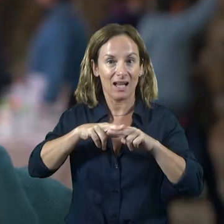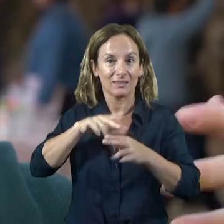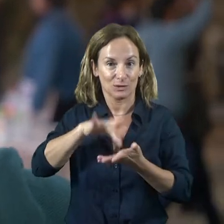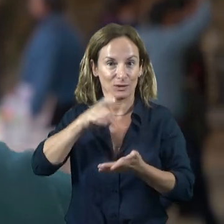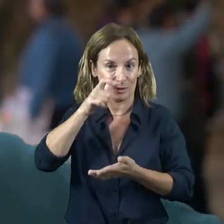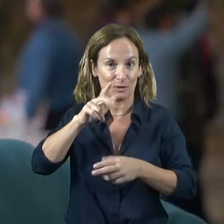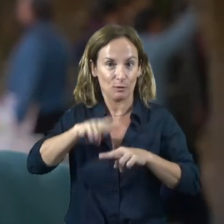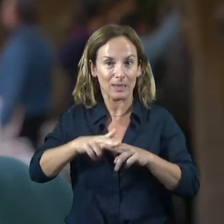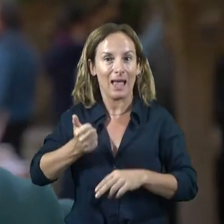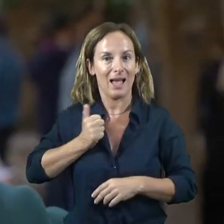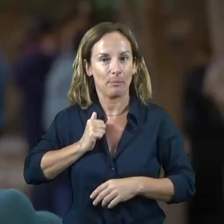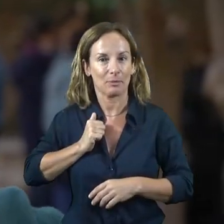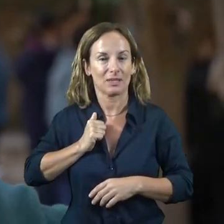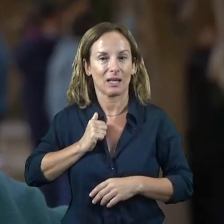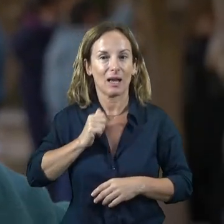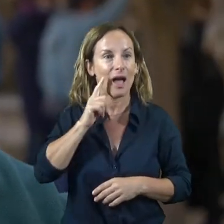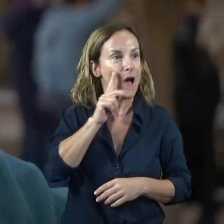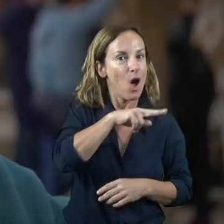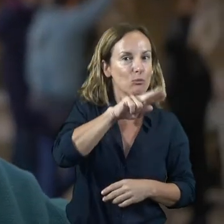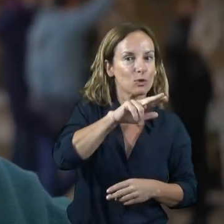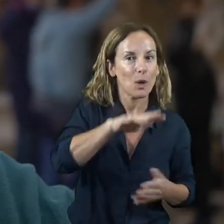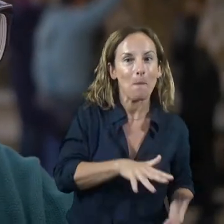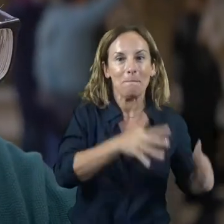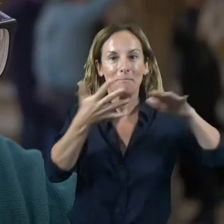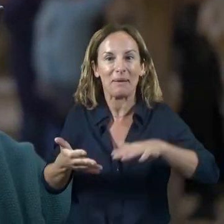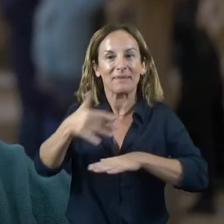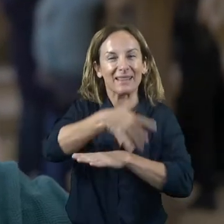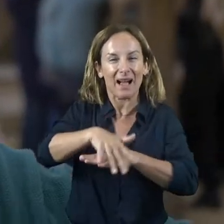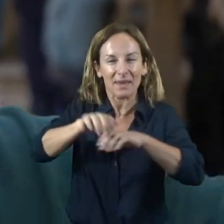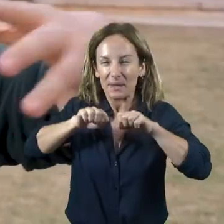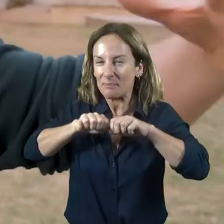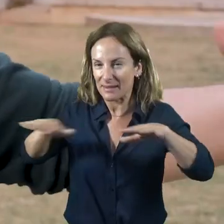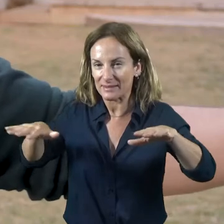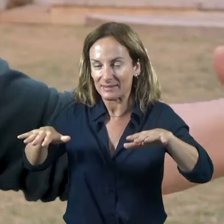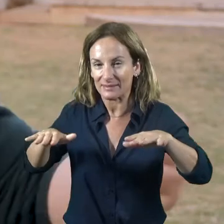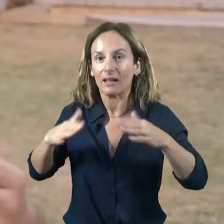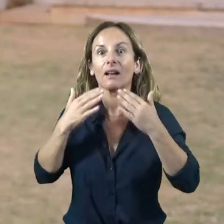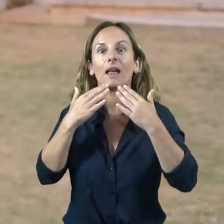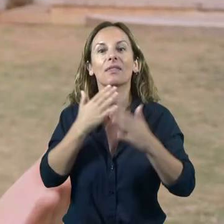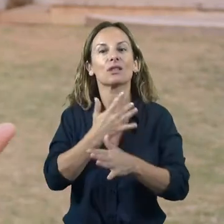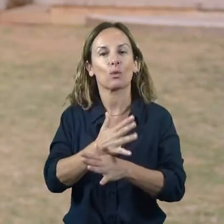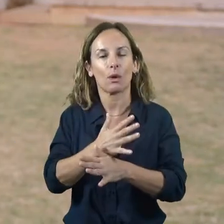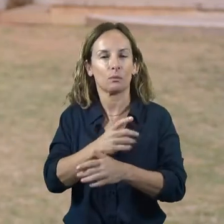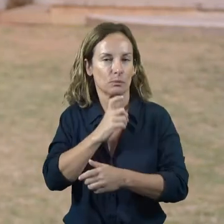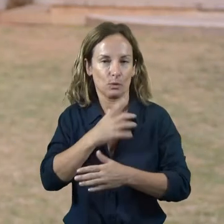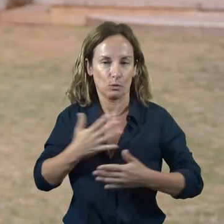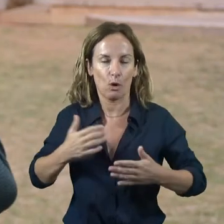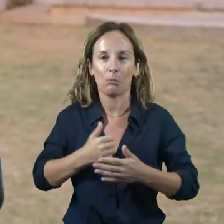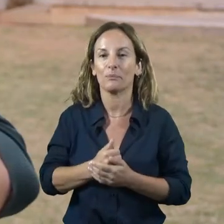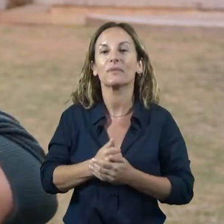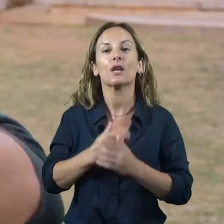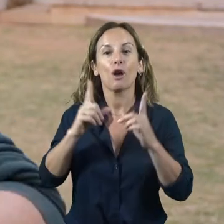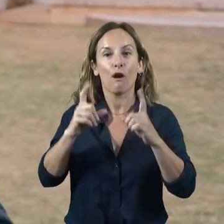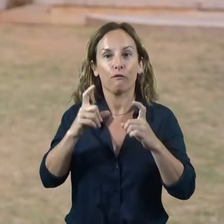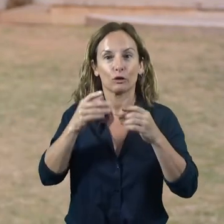quan hi hagi una festa en el poble, que es pugui jugar, que el museu surti del museu i es campi a tot arreu. I que en el fons què és? És una